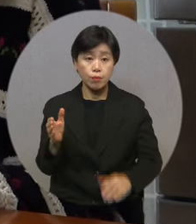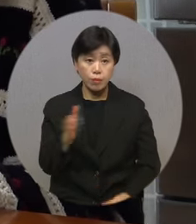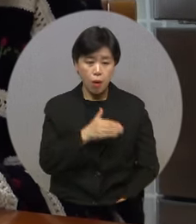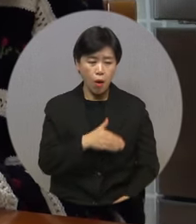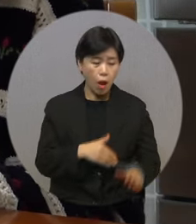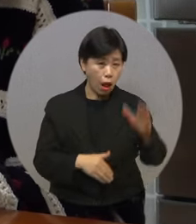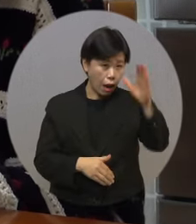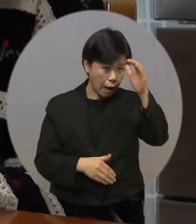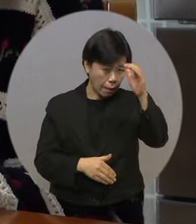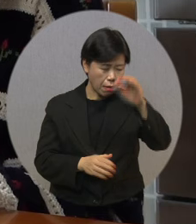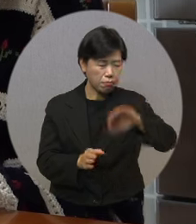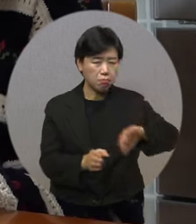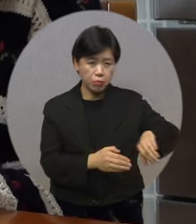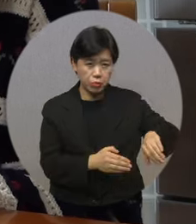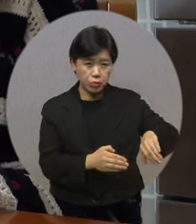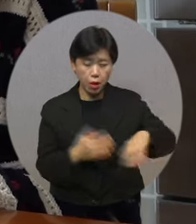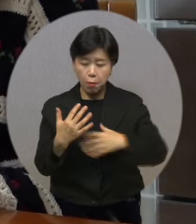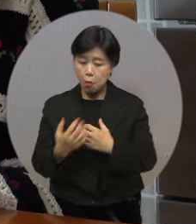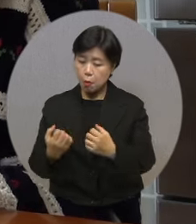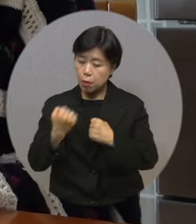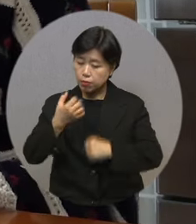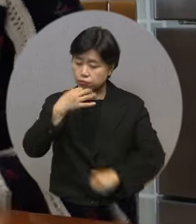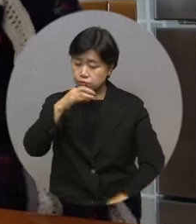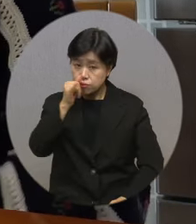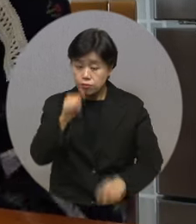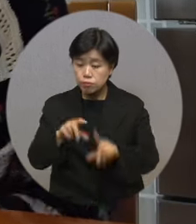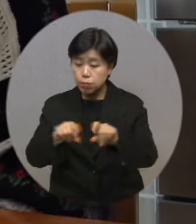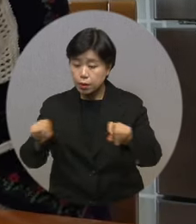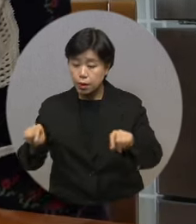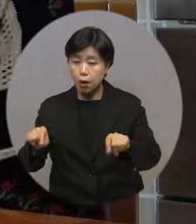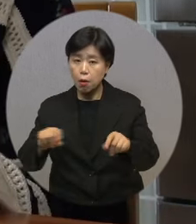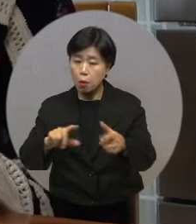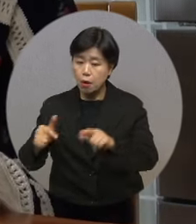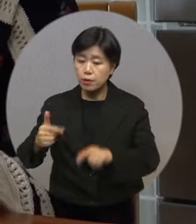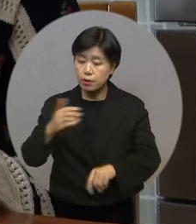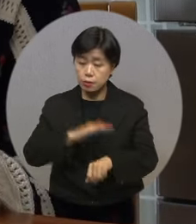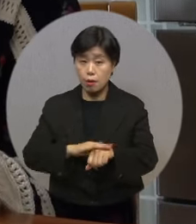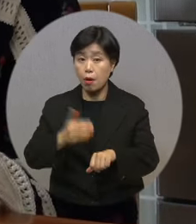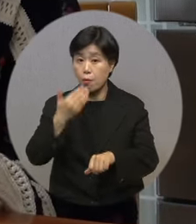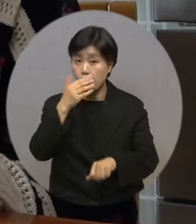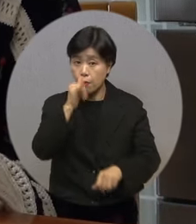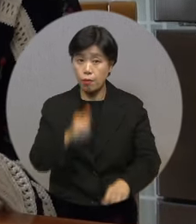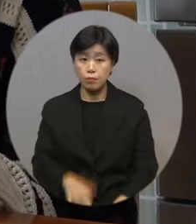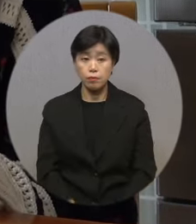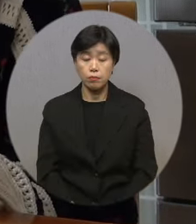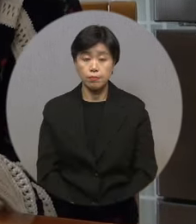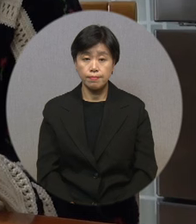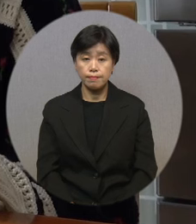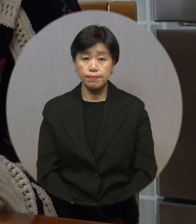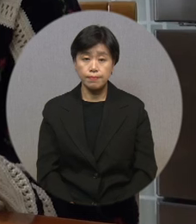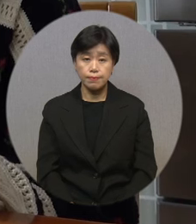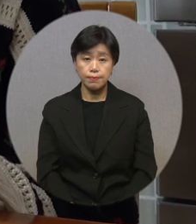라면보다는 건강식 위주로 많이 챙겨 먹었던 것 같아요. 이유는